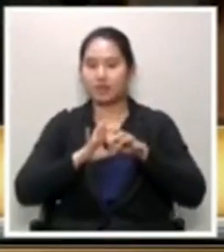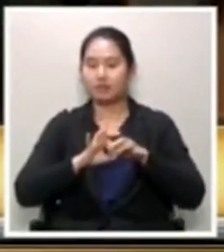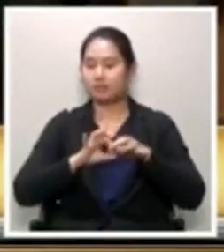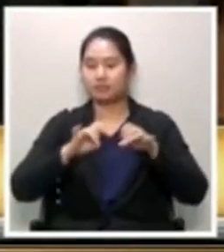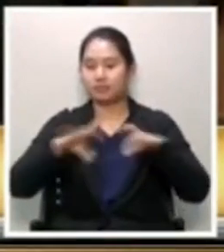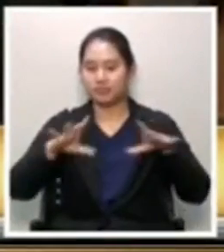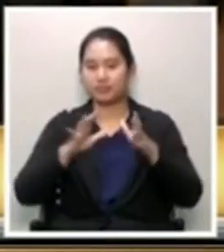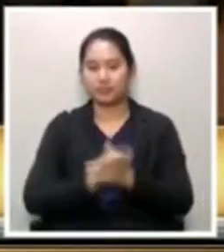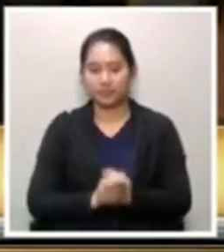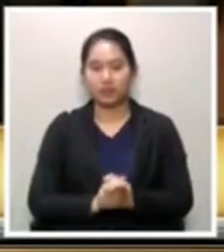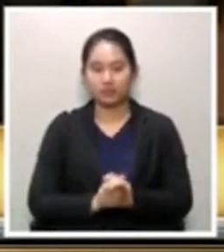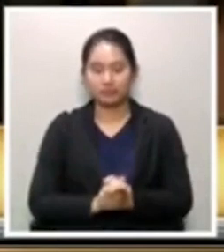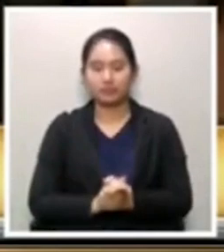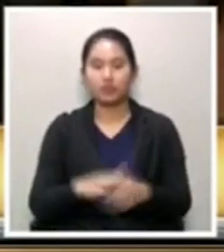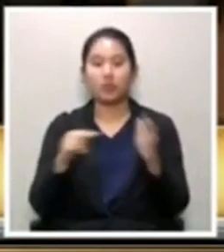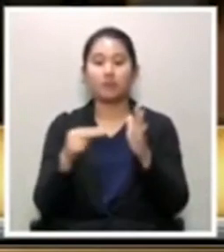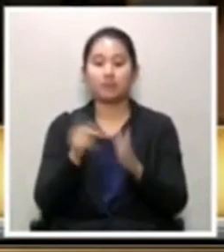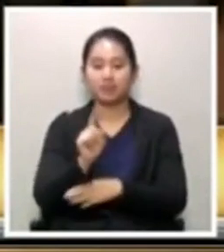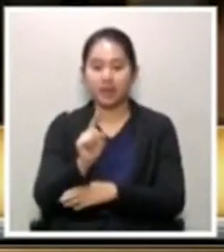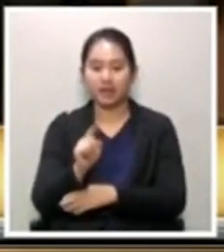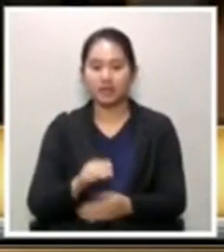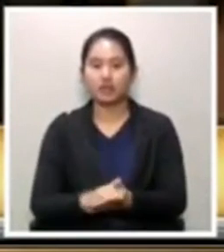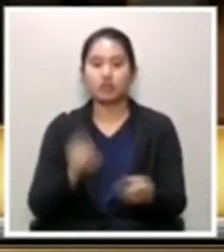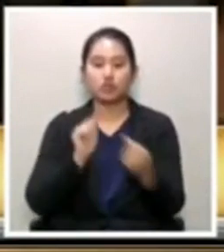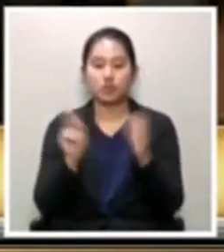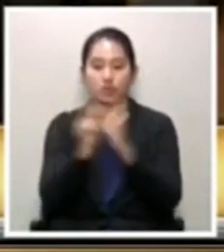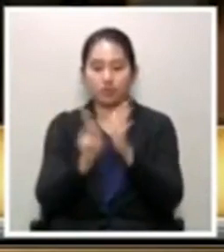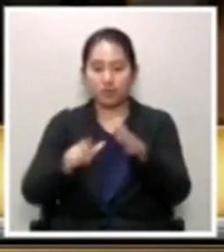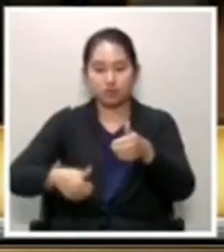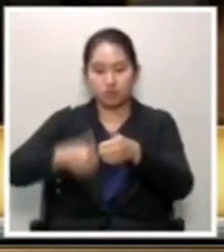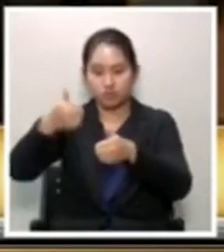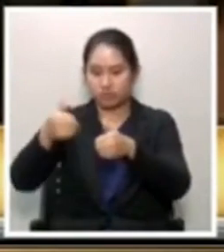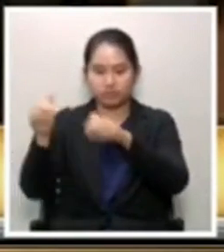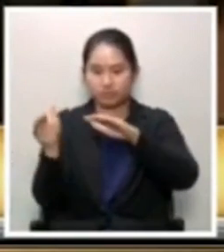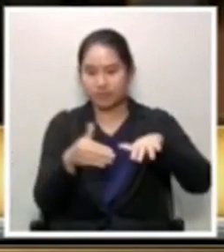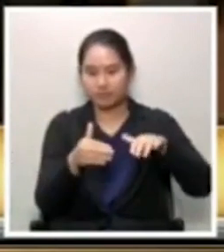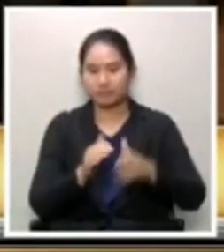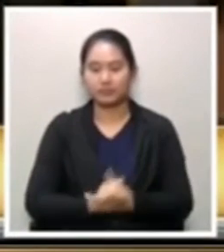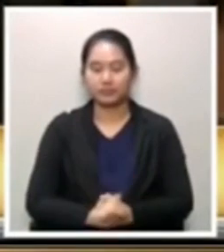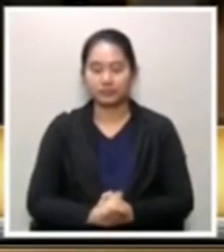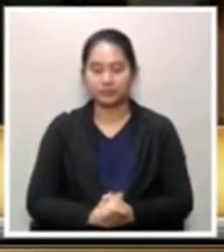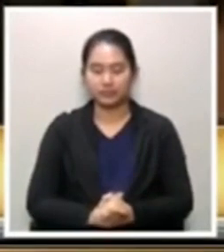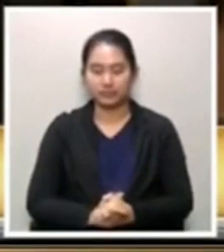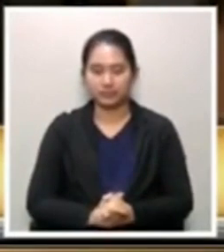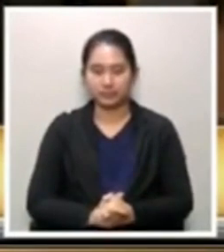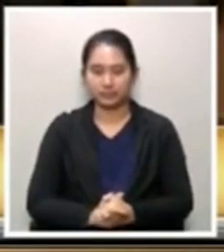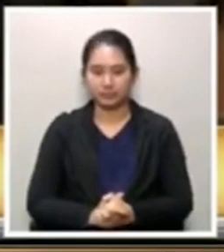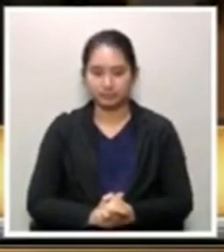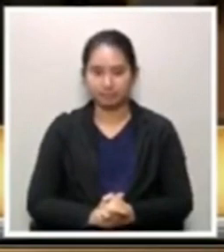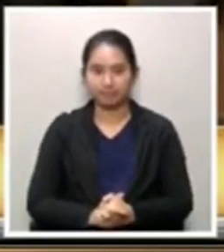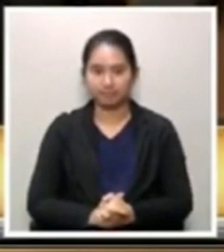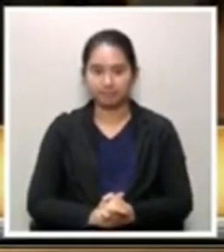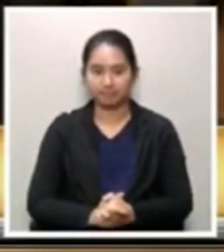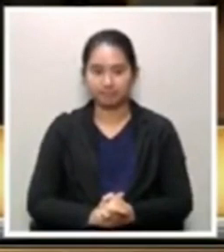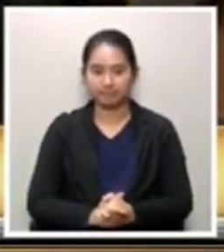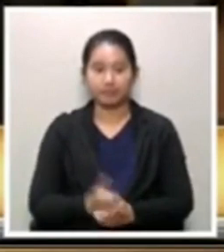คสช.นะครับถ้าเป็นแบบนี้คือทำลายหลักความเป็นกฎหมายสูงสุดของรัฐธรรมนูญอย่างสิ้นเชิงครับท่านประธานครับเวลาเ